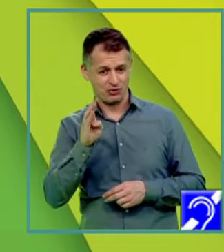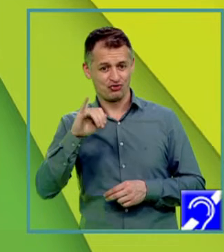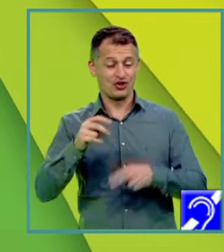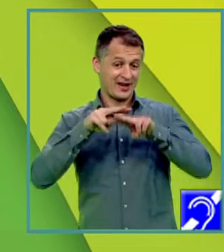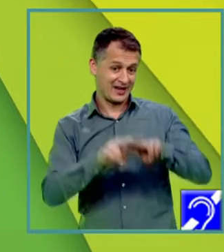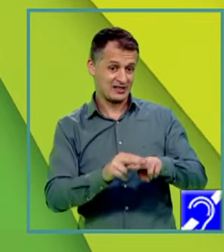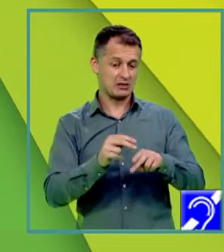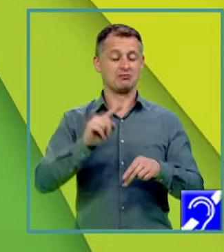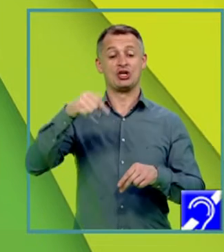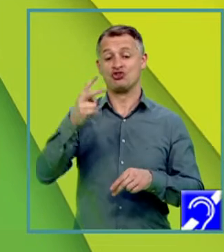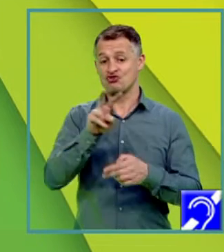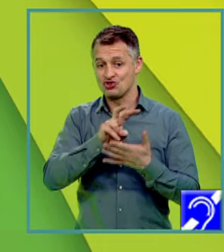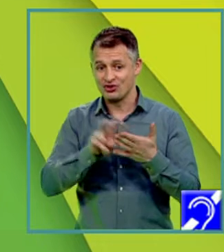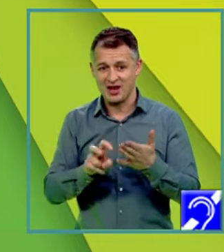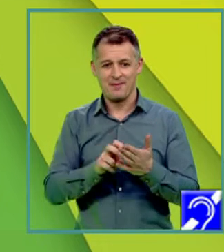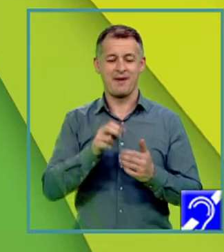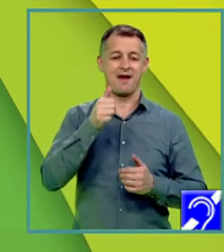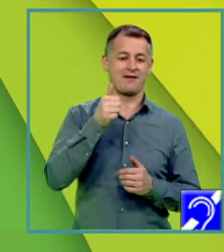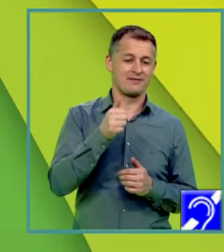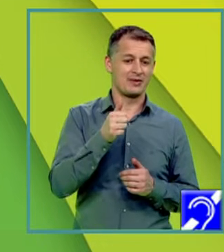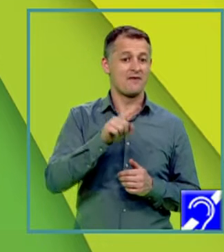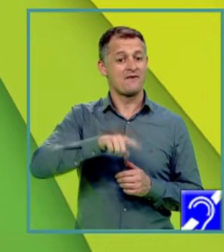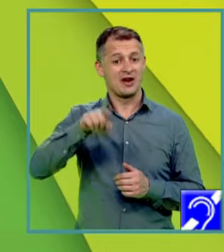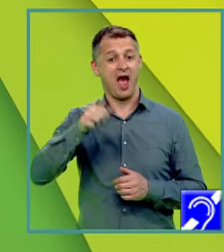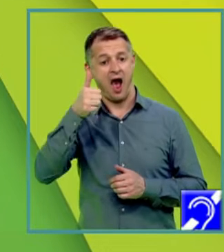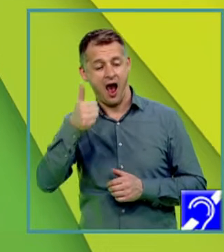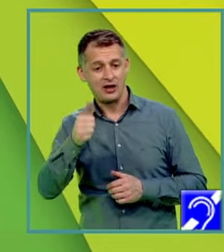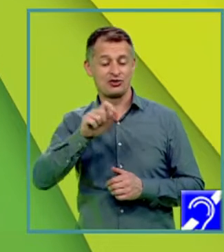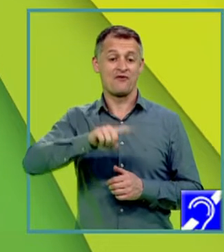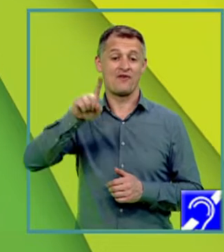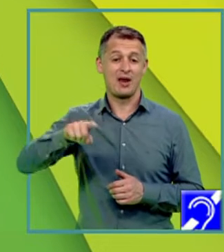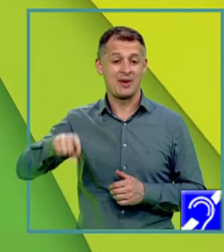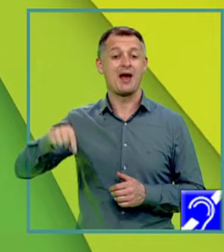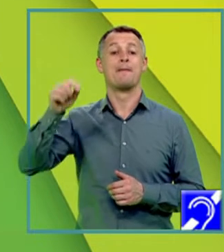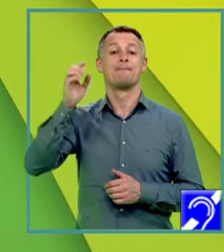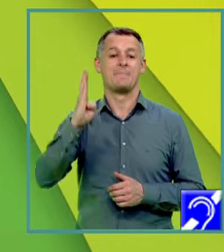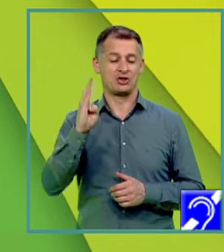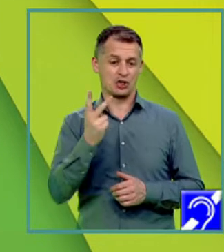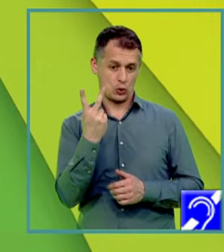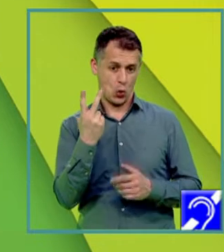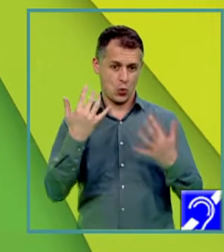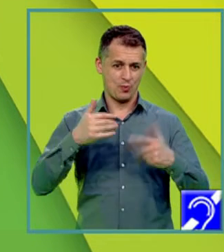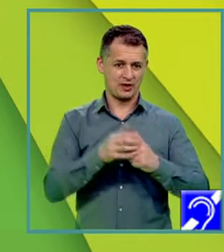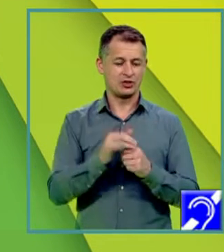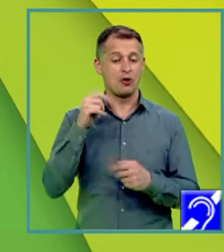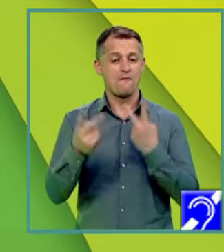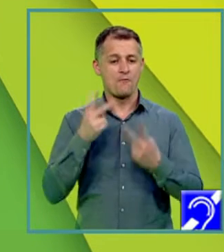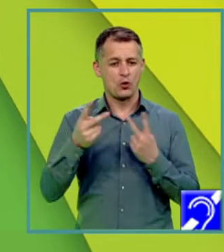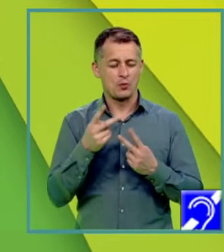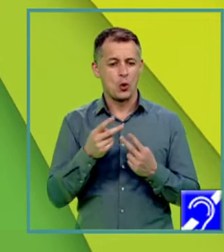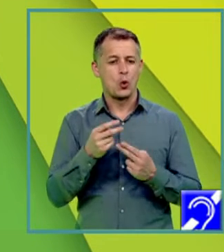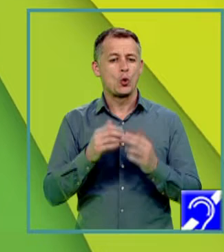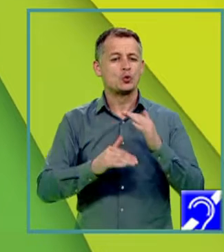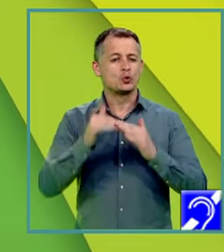vom citi în variabilă a respectiv în variabilă b cele două valori și vom folosi o structură repetitivă